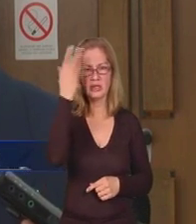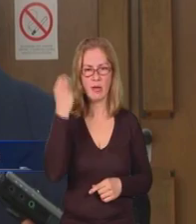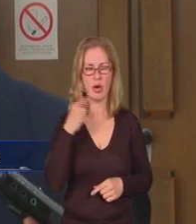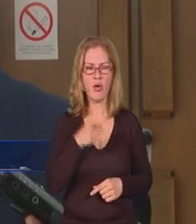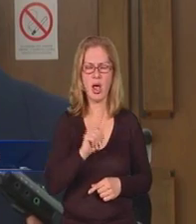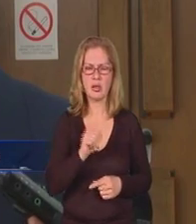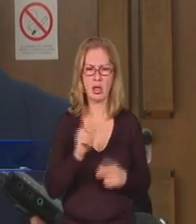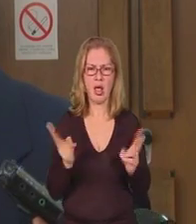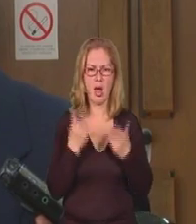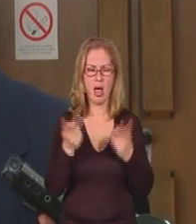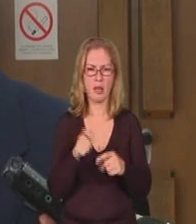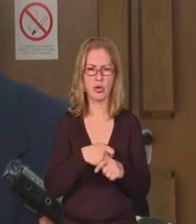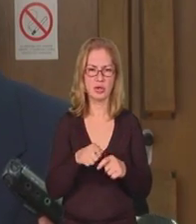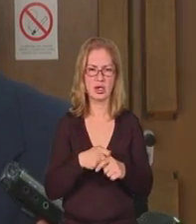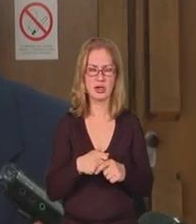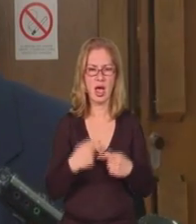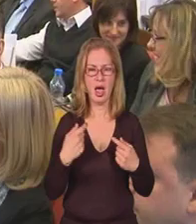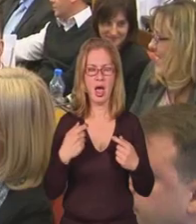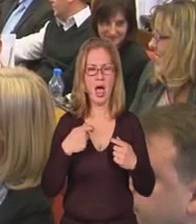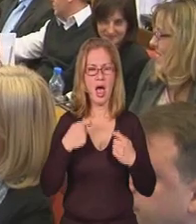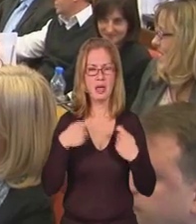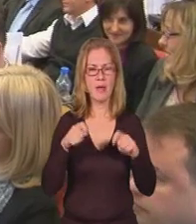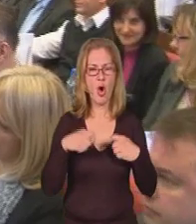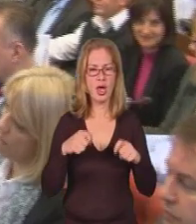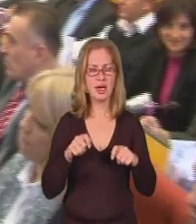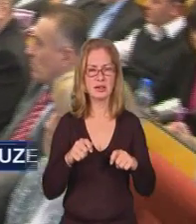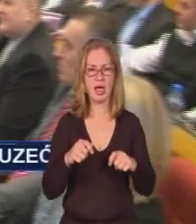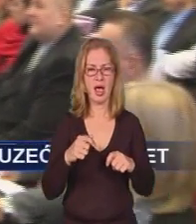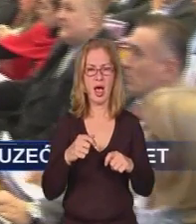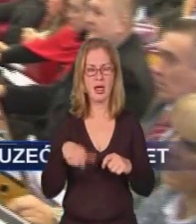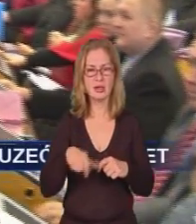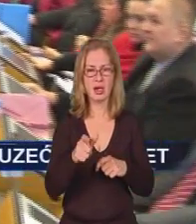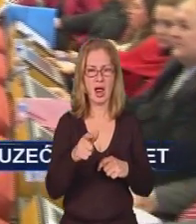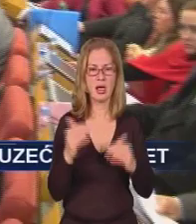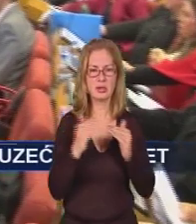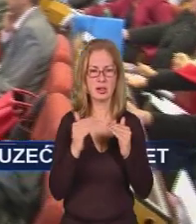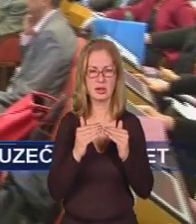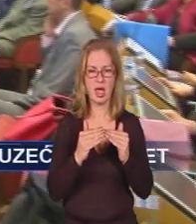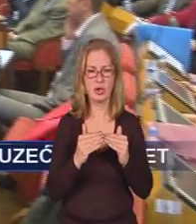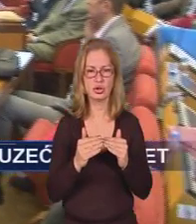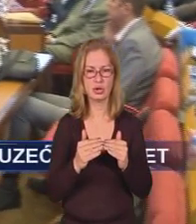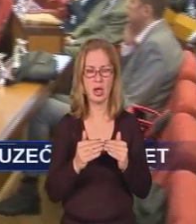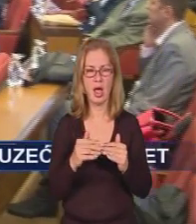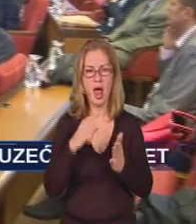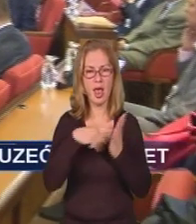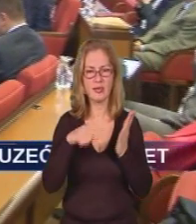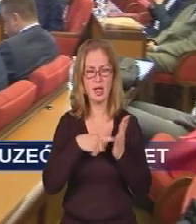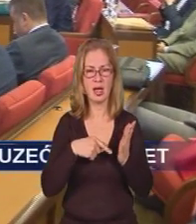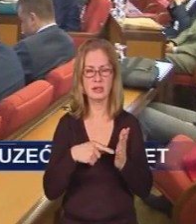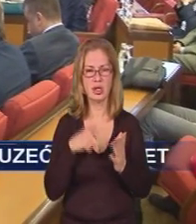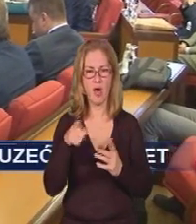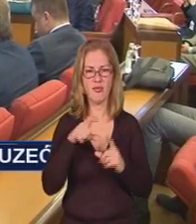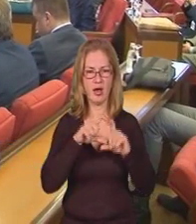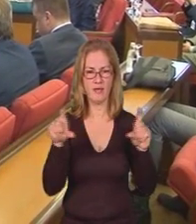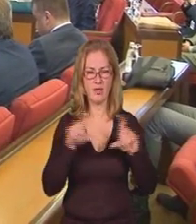nemojte zaboraviti da ovo nije ni malo jednostavan proces. Demokratska stranka se slaže sa ovom odlukom o likvidaciji poslovnog prostora iz Iga,